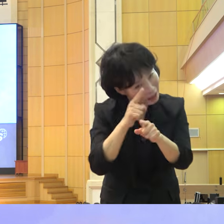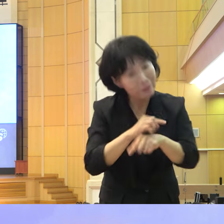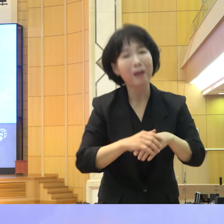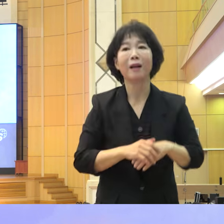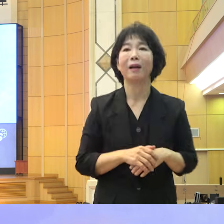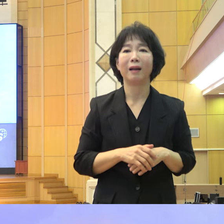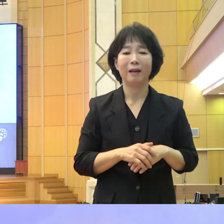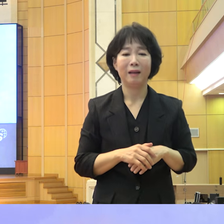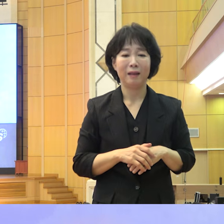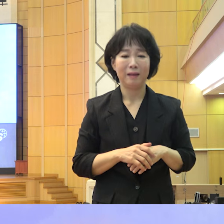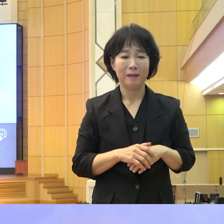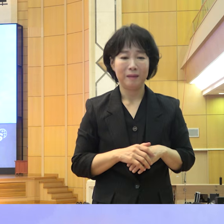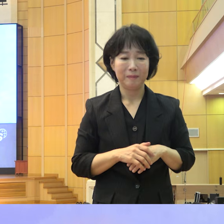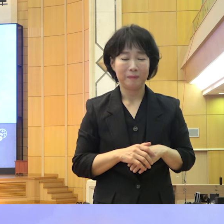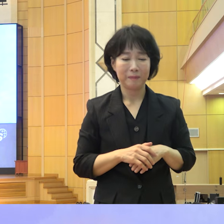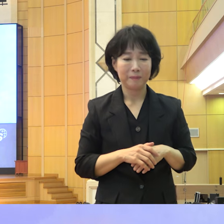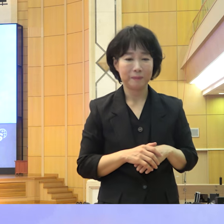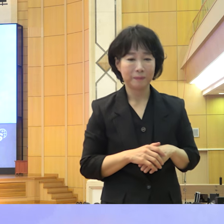저하고 같이